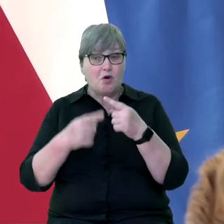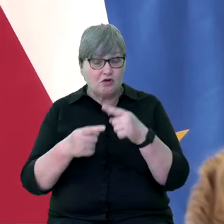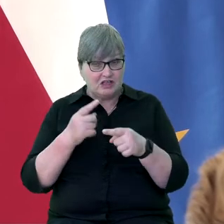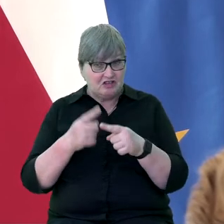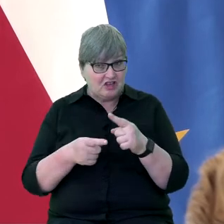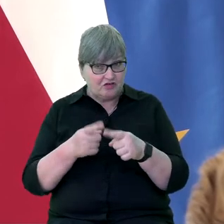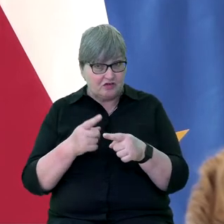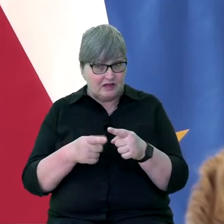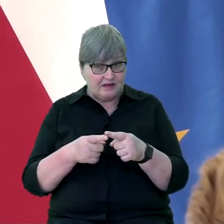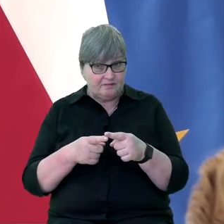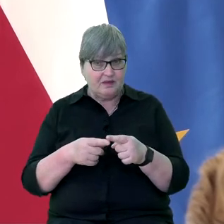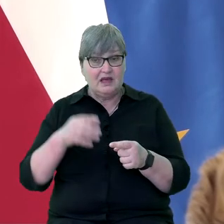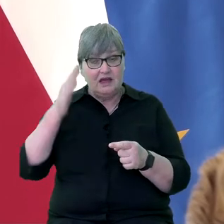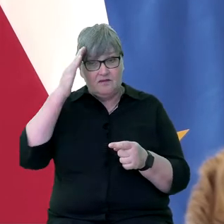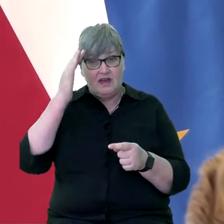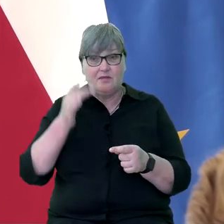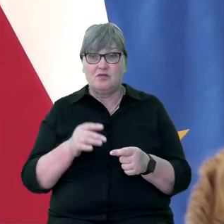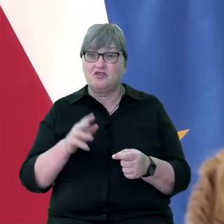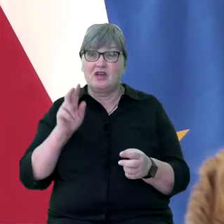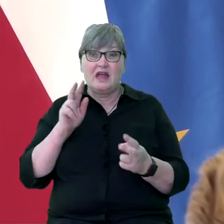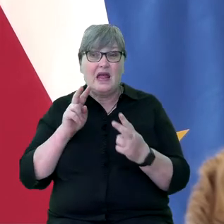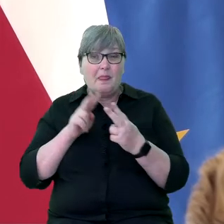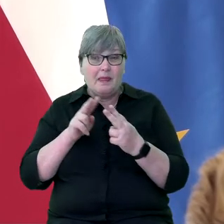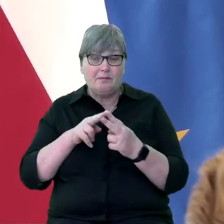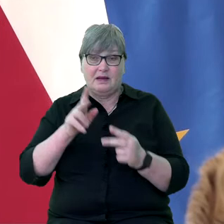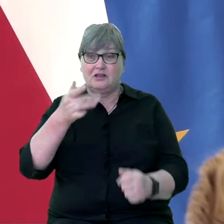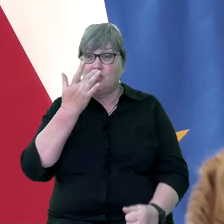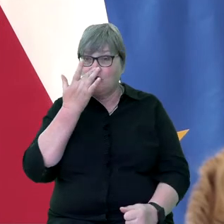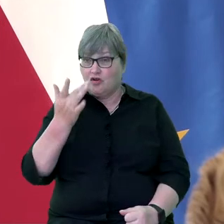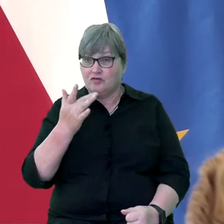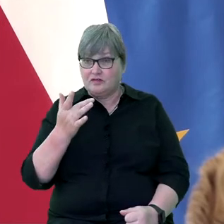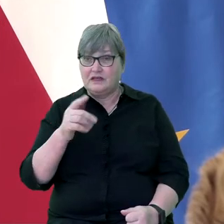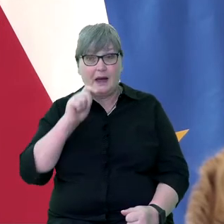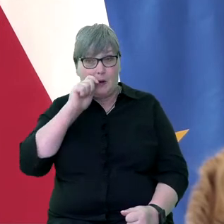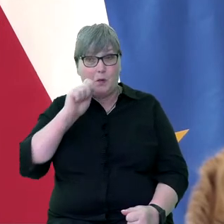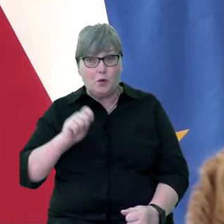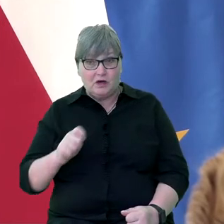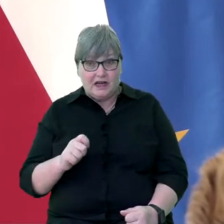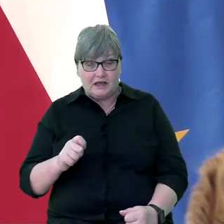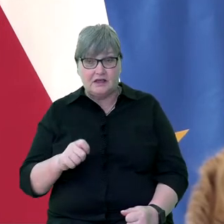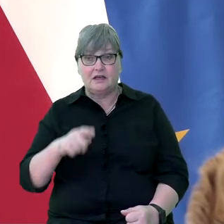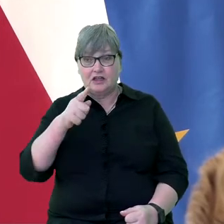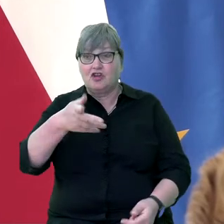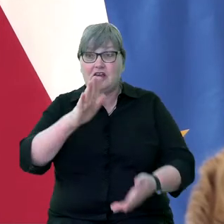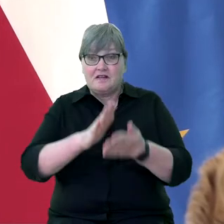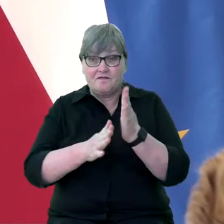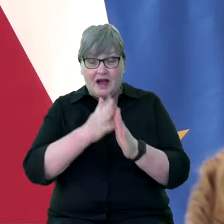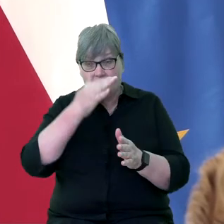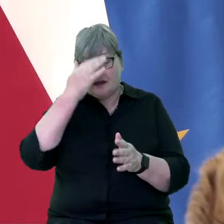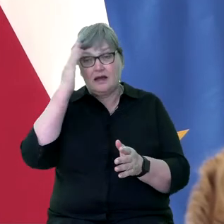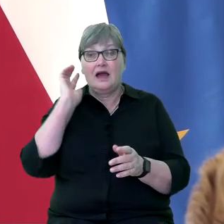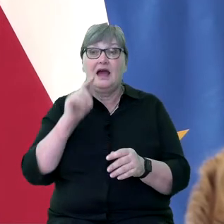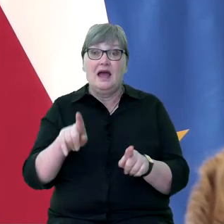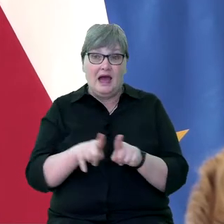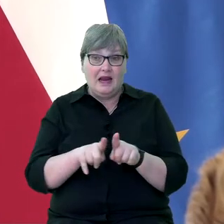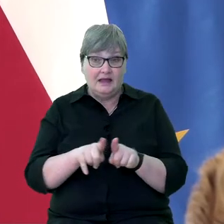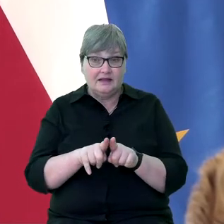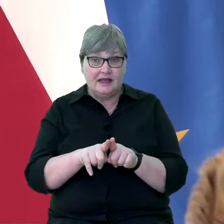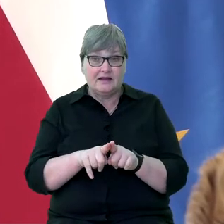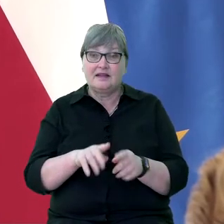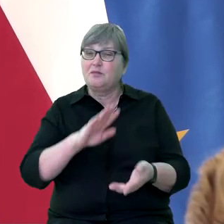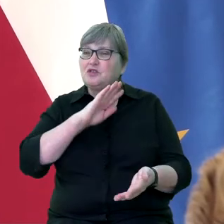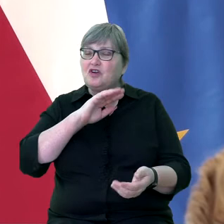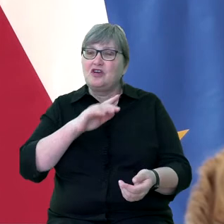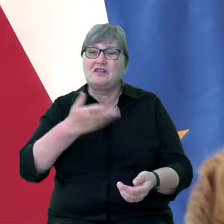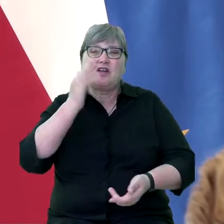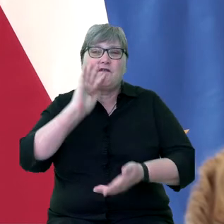że agresja Rosji na Ukrainę ma wymiar nie tylko krwawych działań zbrojnych, ale także bezwzględnej wojny informacyjnej